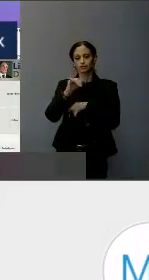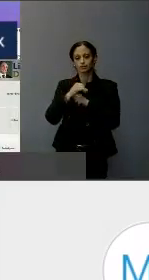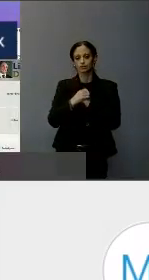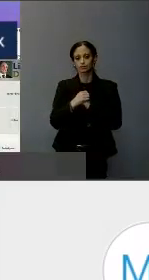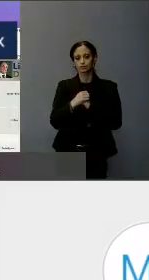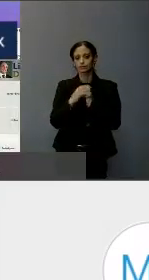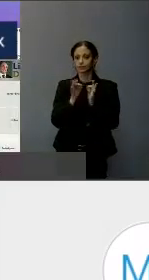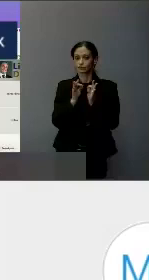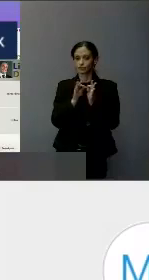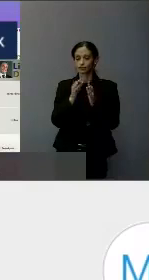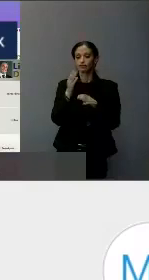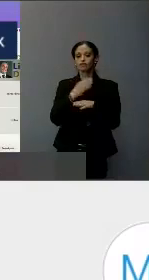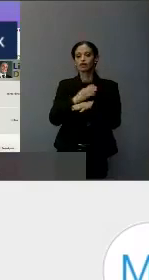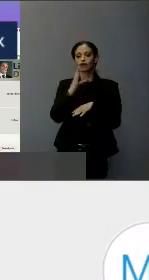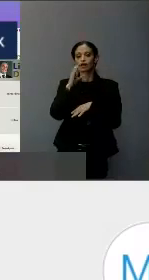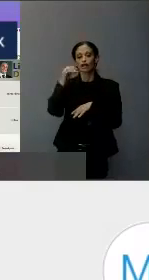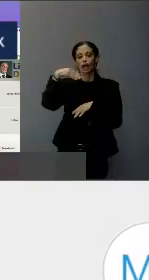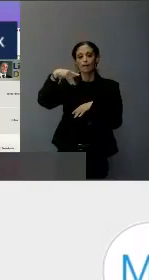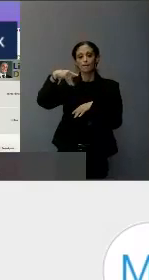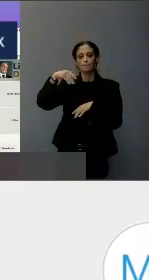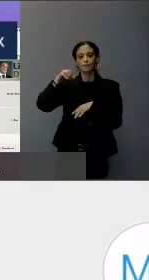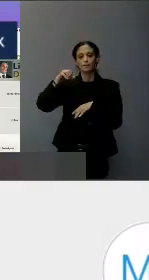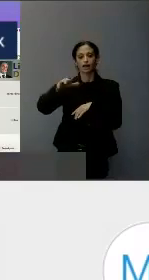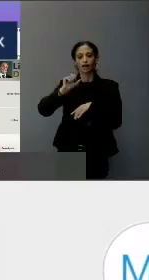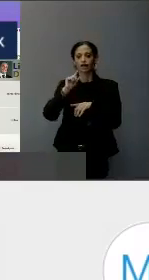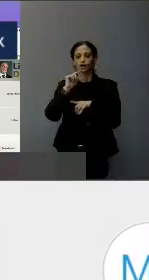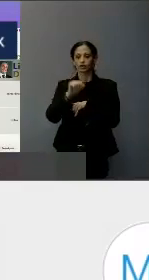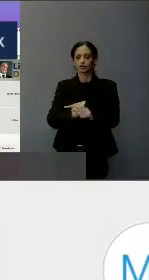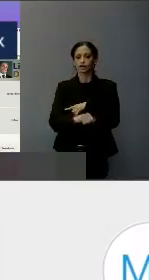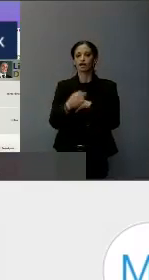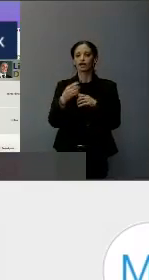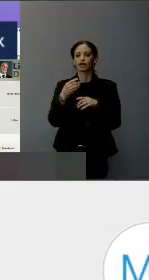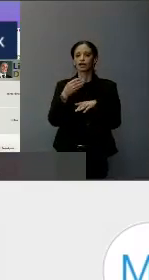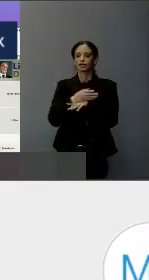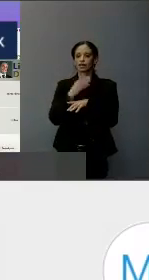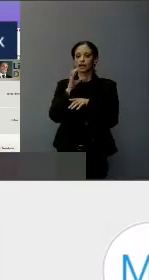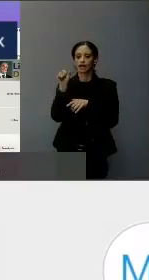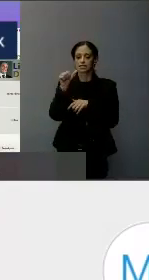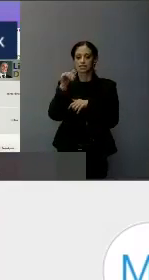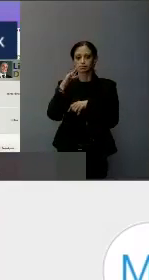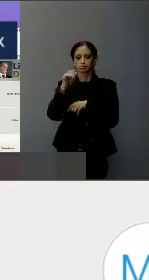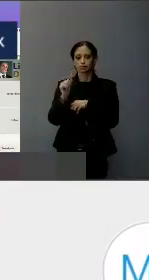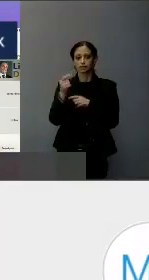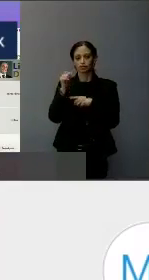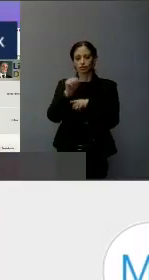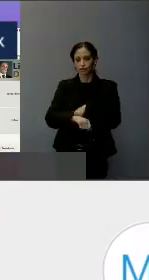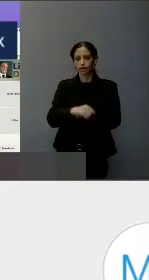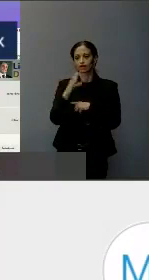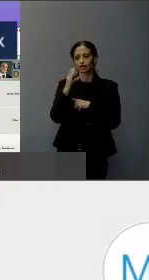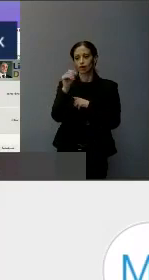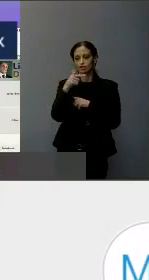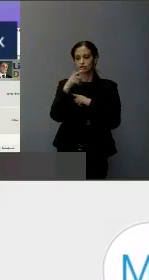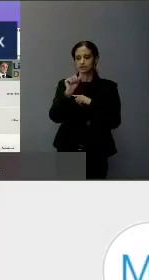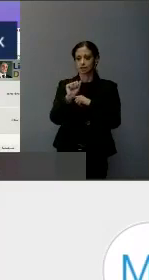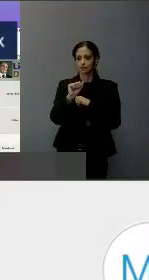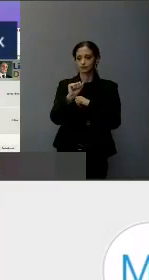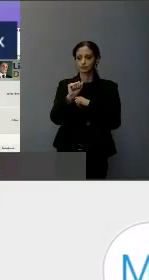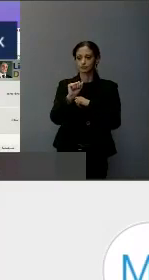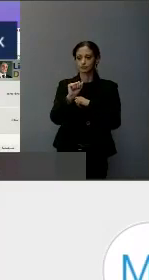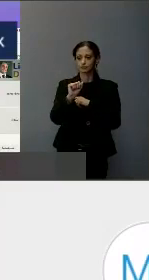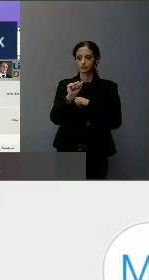favorevole consigliere campane contrario consigliere cassiba contrario consigliere costa